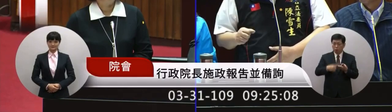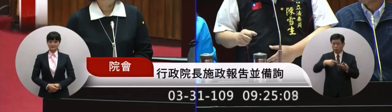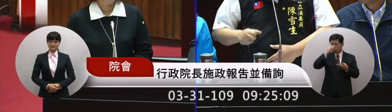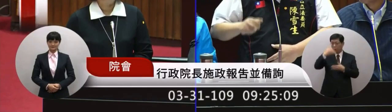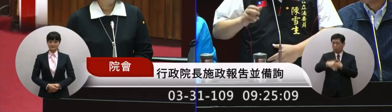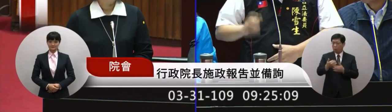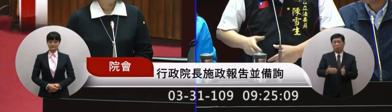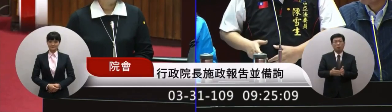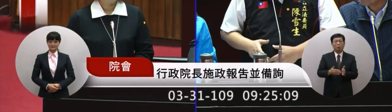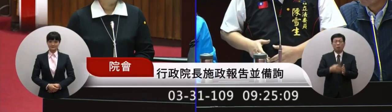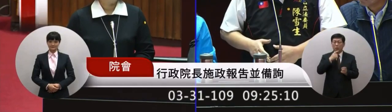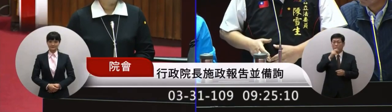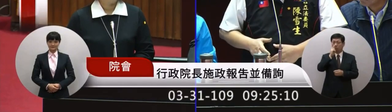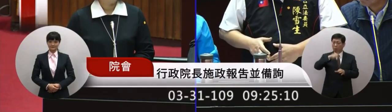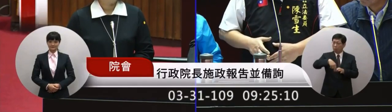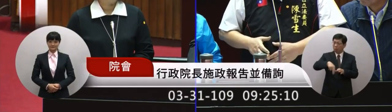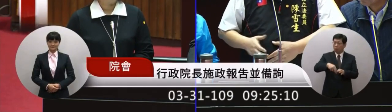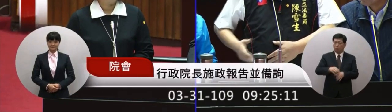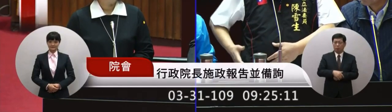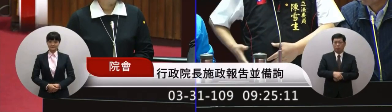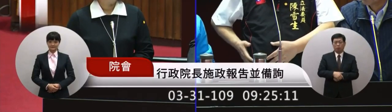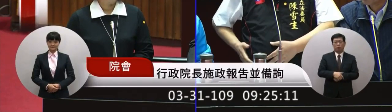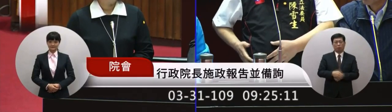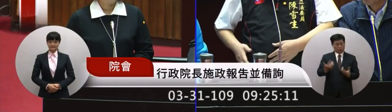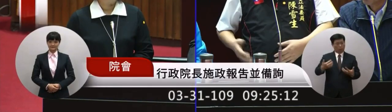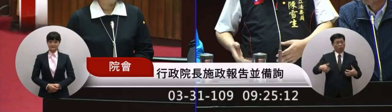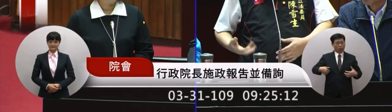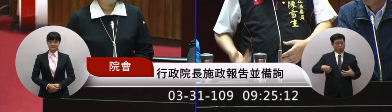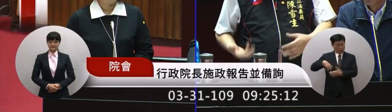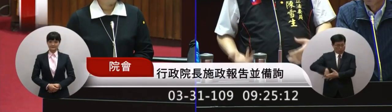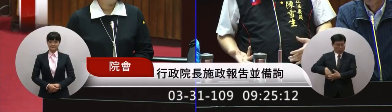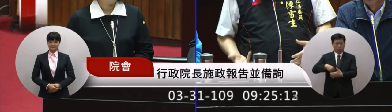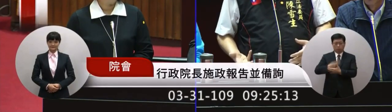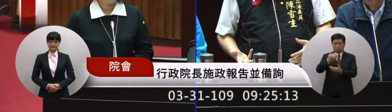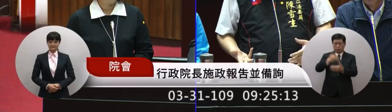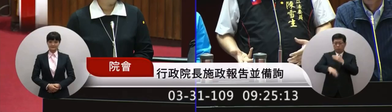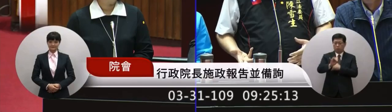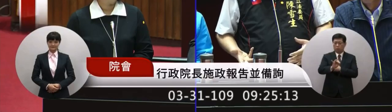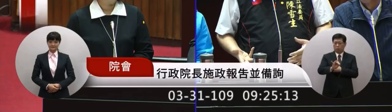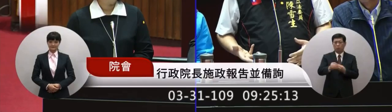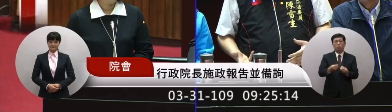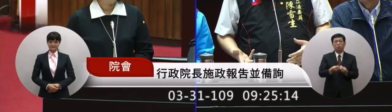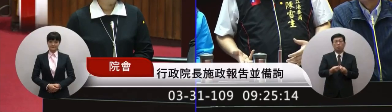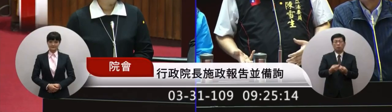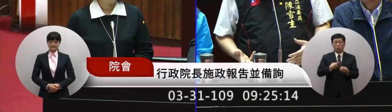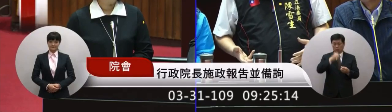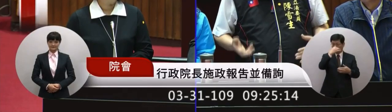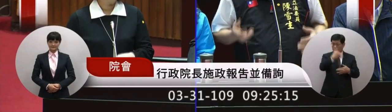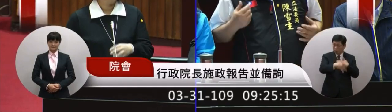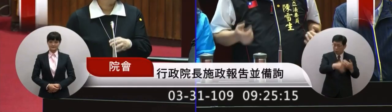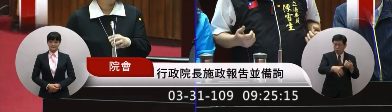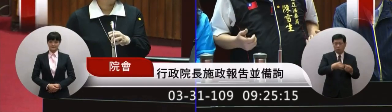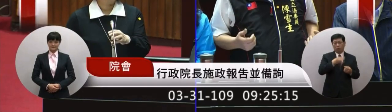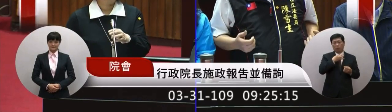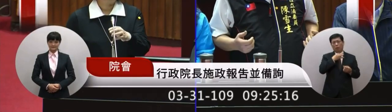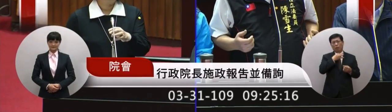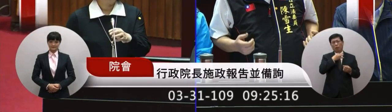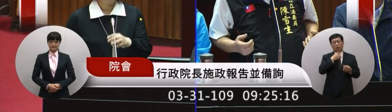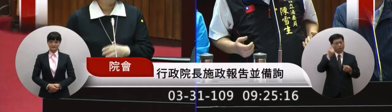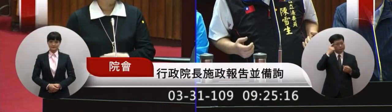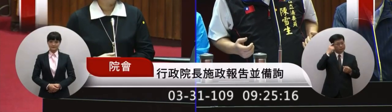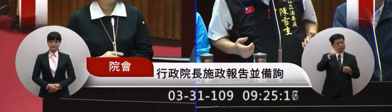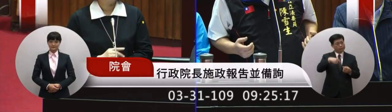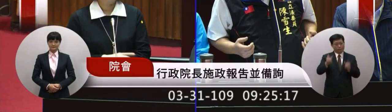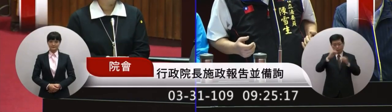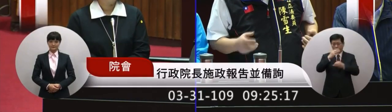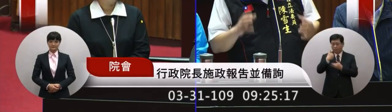看个电影，喝一杯咖啡。好了，我口袋只剩下100块了。我看个电影，可能在想说晚